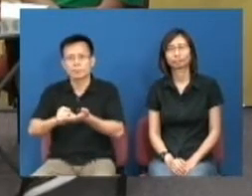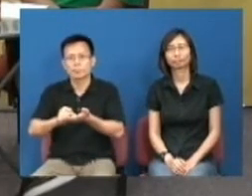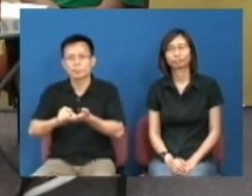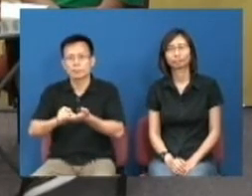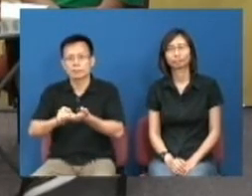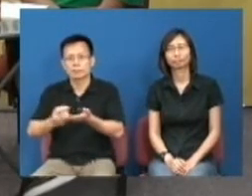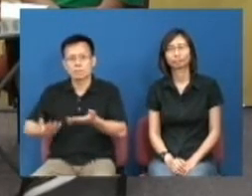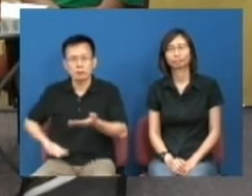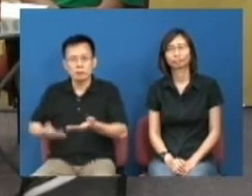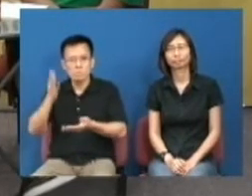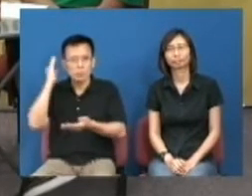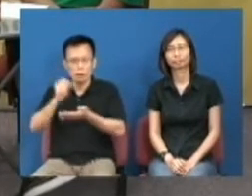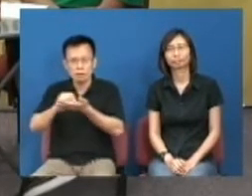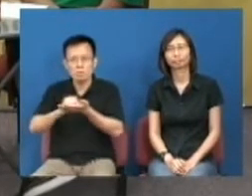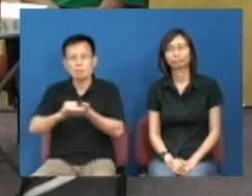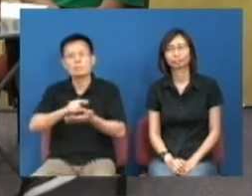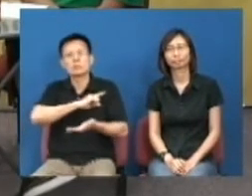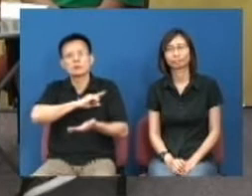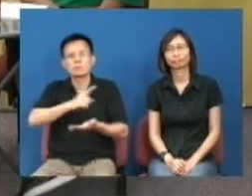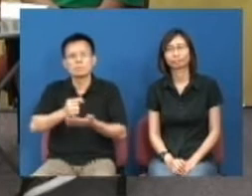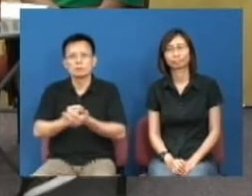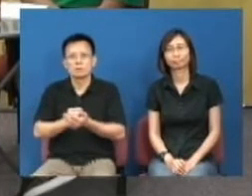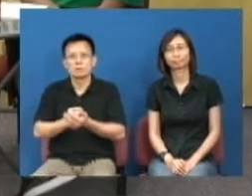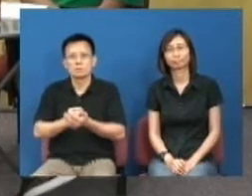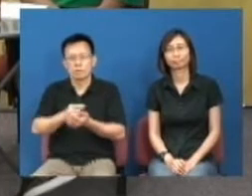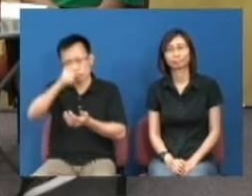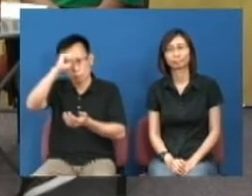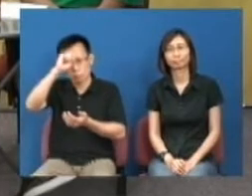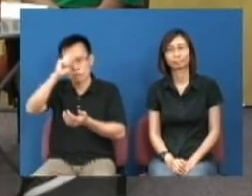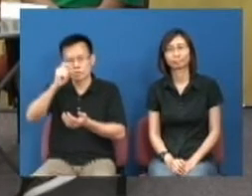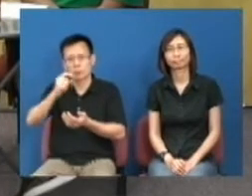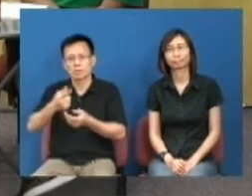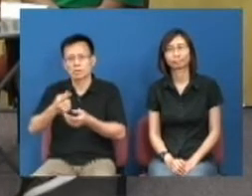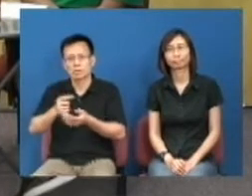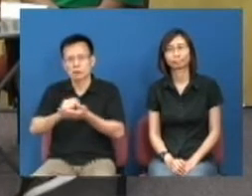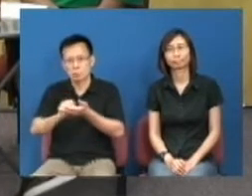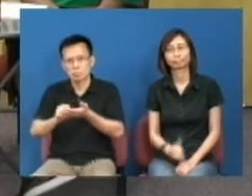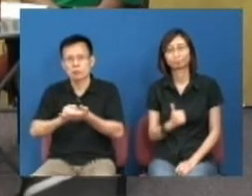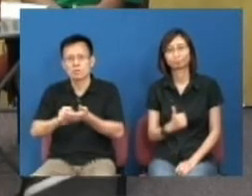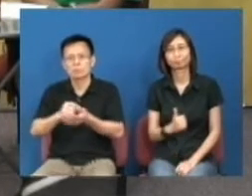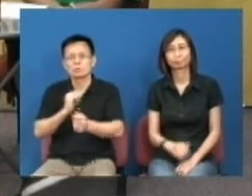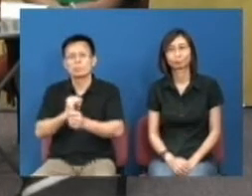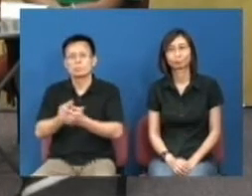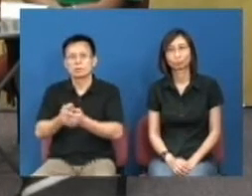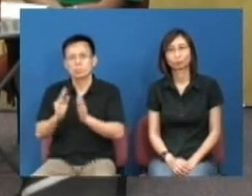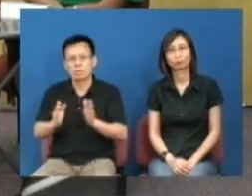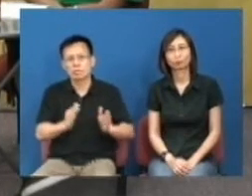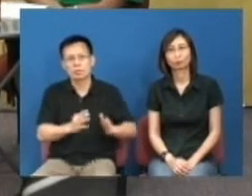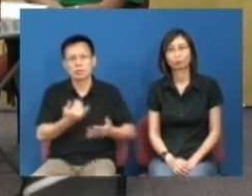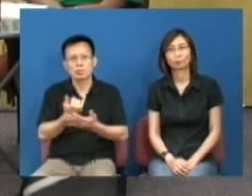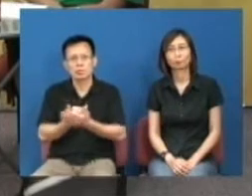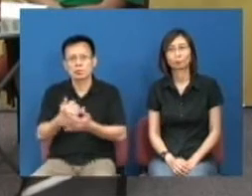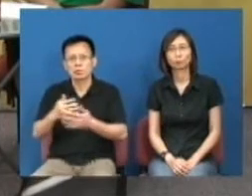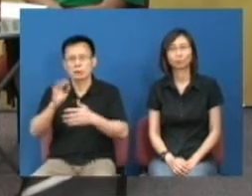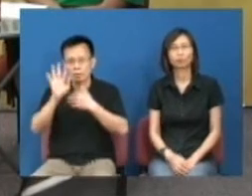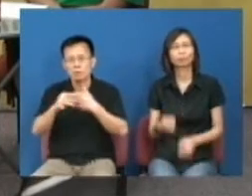佢仲得閒去寫埋自己嗰個回憶錄嘅罪啊！佢即係安排曬啲後事噶嘛，佢係係咪啊？ 錄定曬